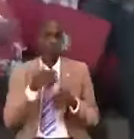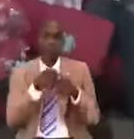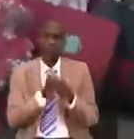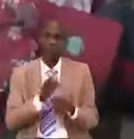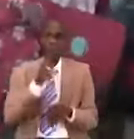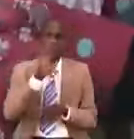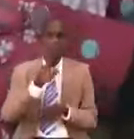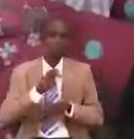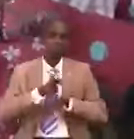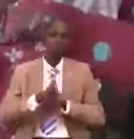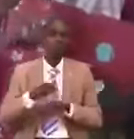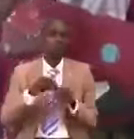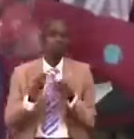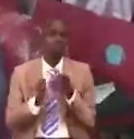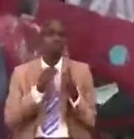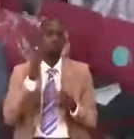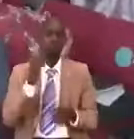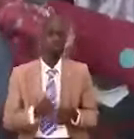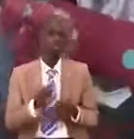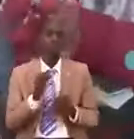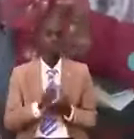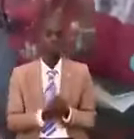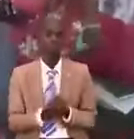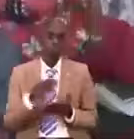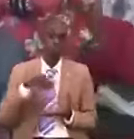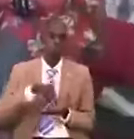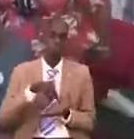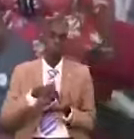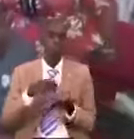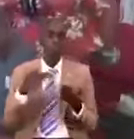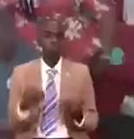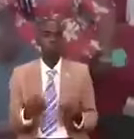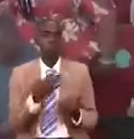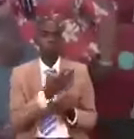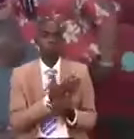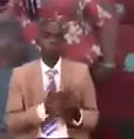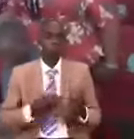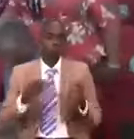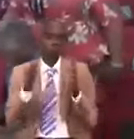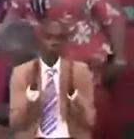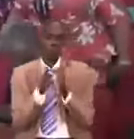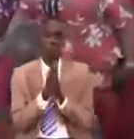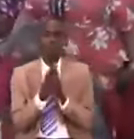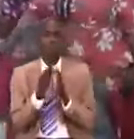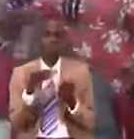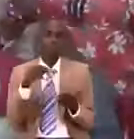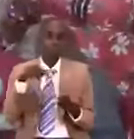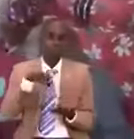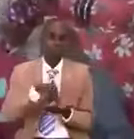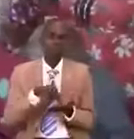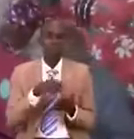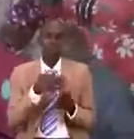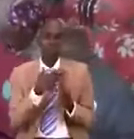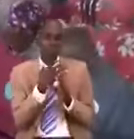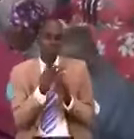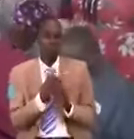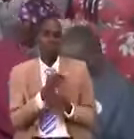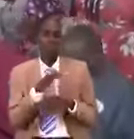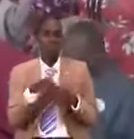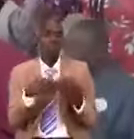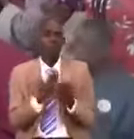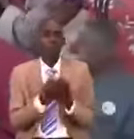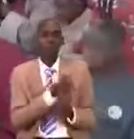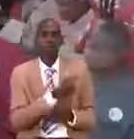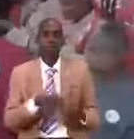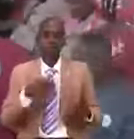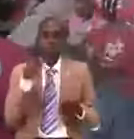parlons à Dieu de réclamons ce que Dieu a promis faire le vent nous maintenant réclamons cela sur le champ nous pour on va